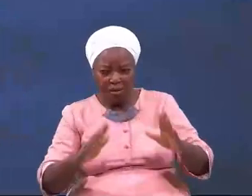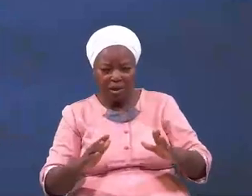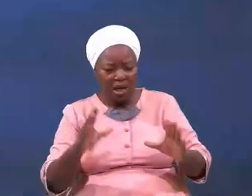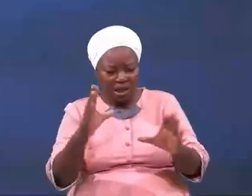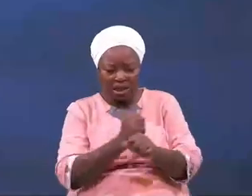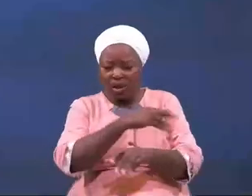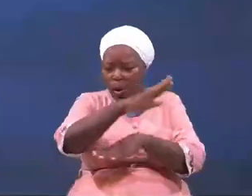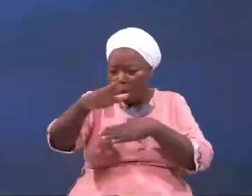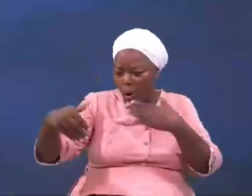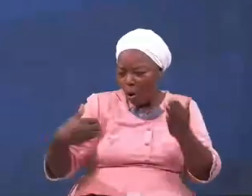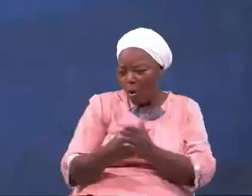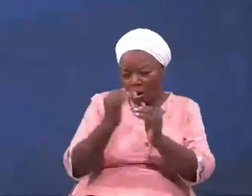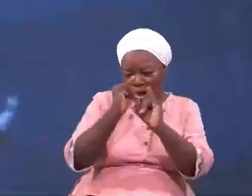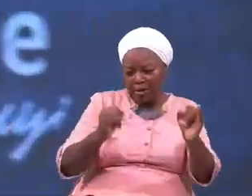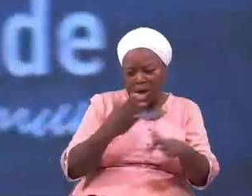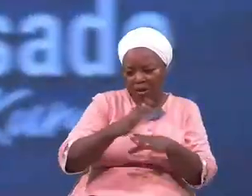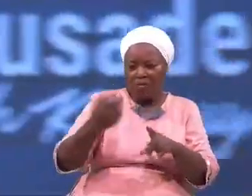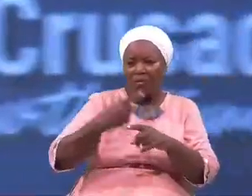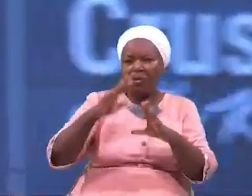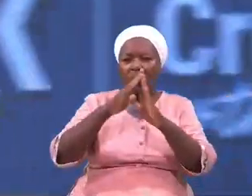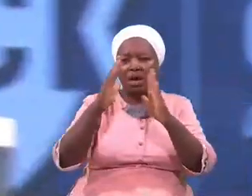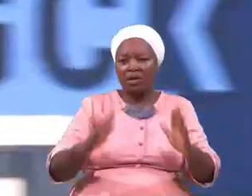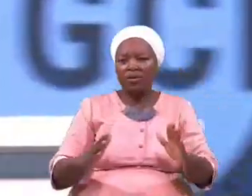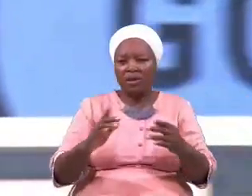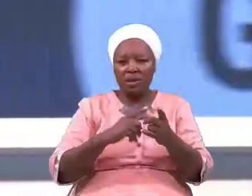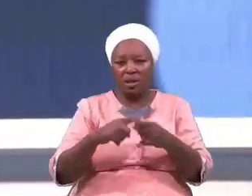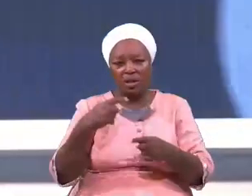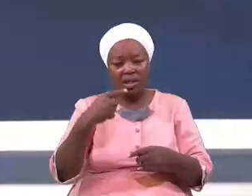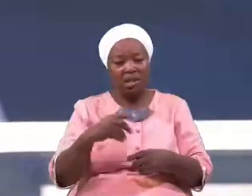sortir le levain de votre maison.